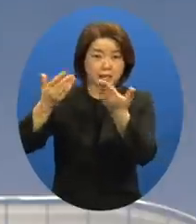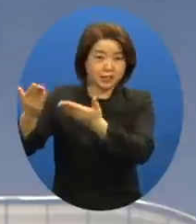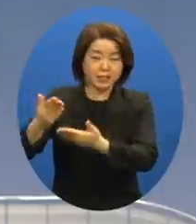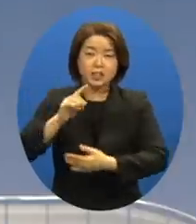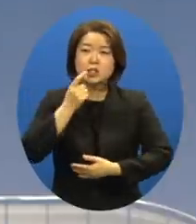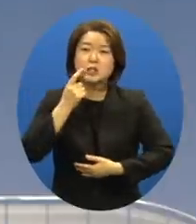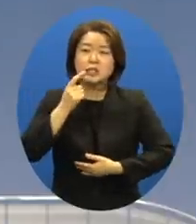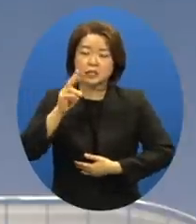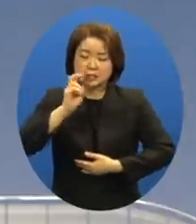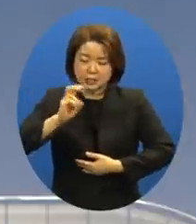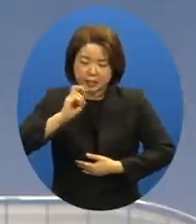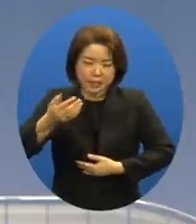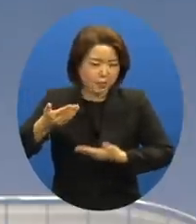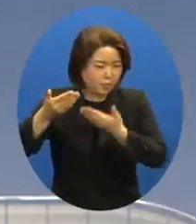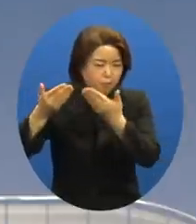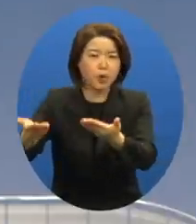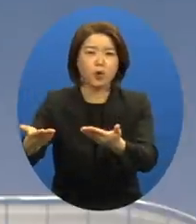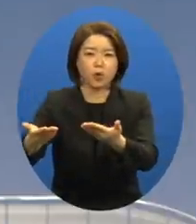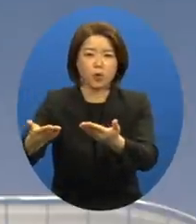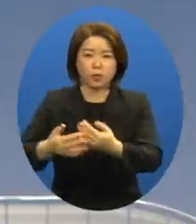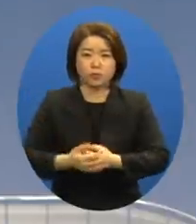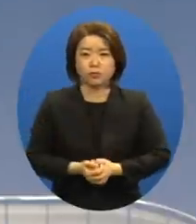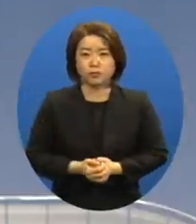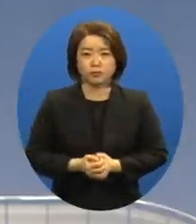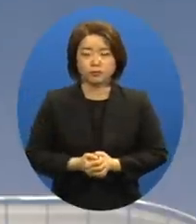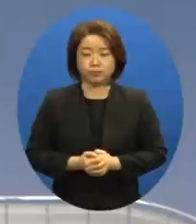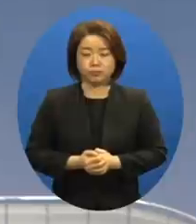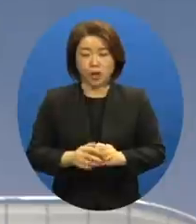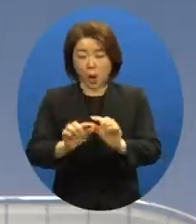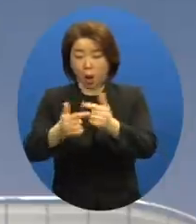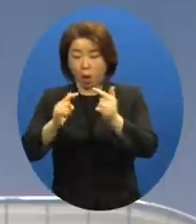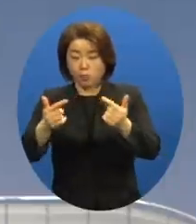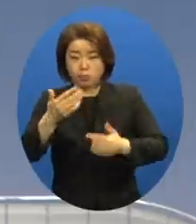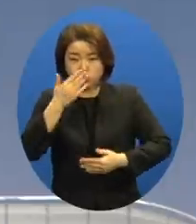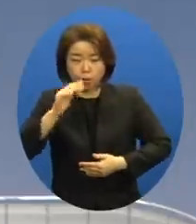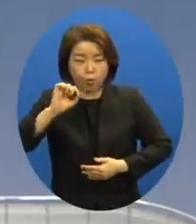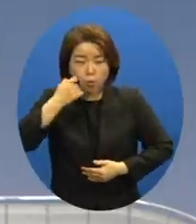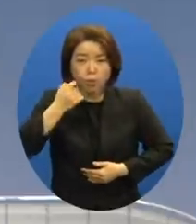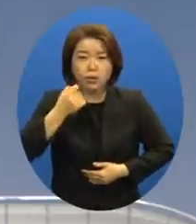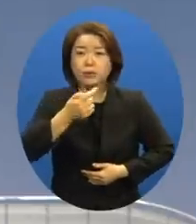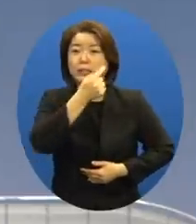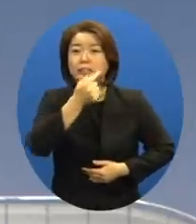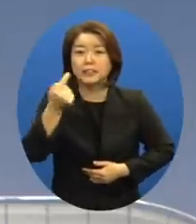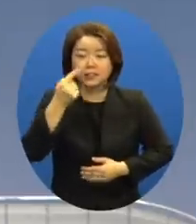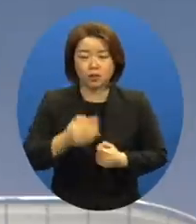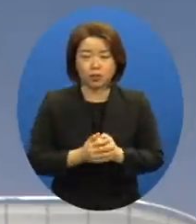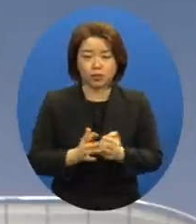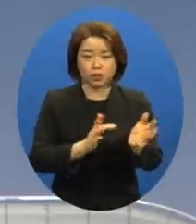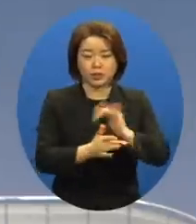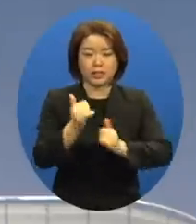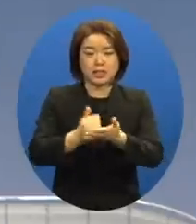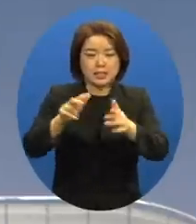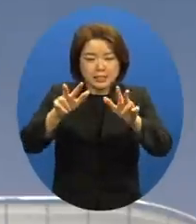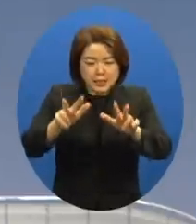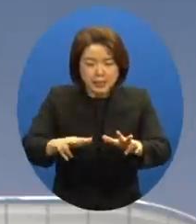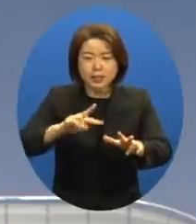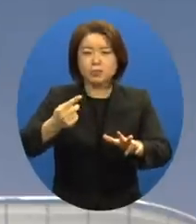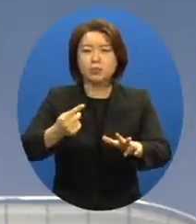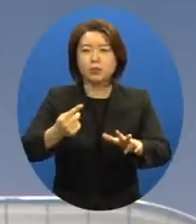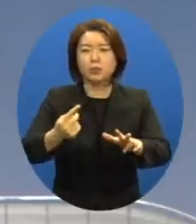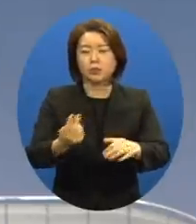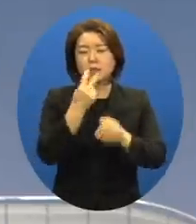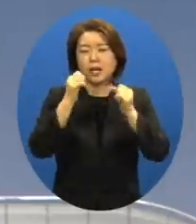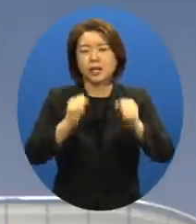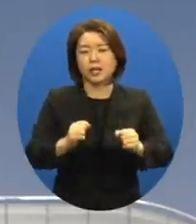찬양을 들려주는 부인할 수 없는 증거 6 예수님이 지금도 살아 계신가 부 이놈 할 수